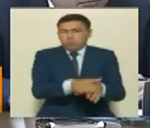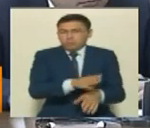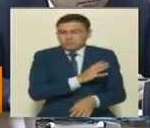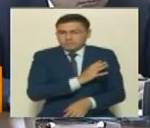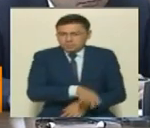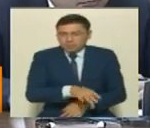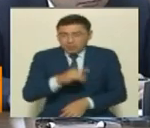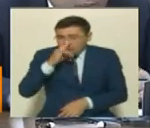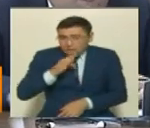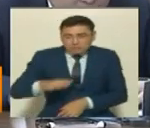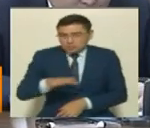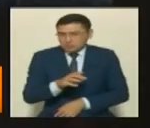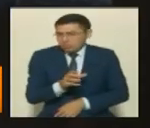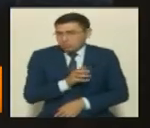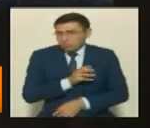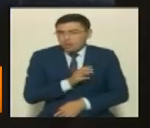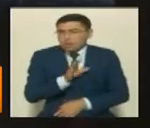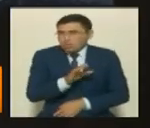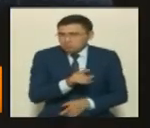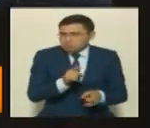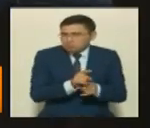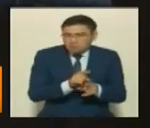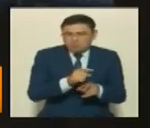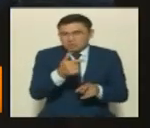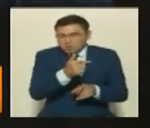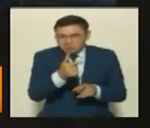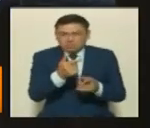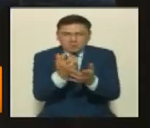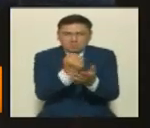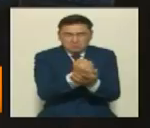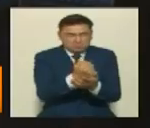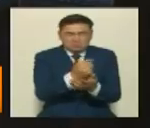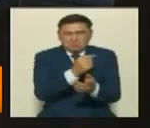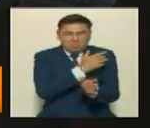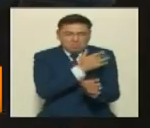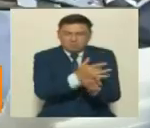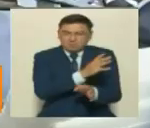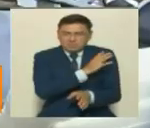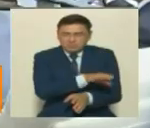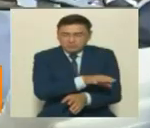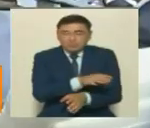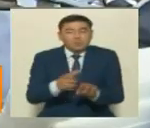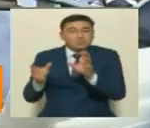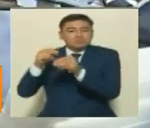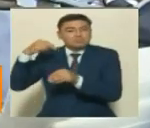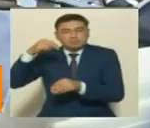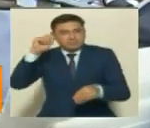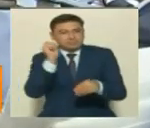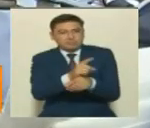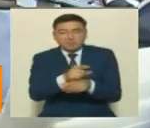богатой ресурсами стране долгое время не было значимых геологических открытий. Президент поставил задачу перед правительством довести